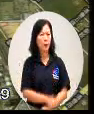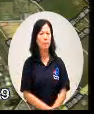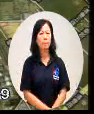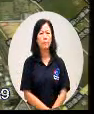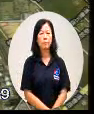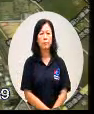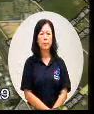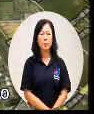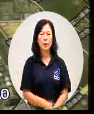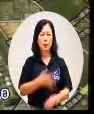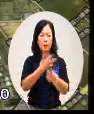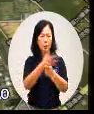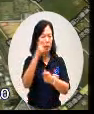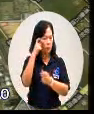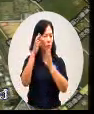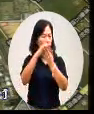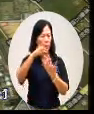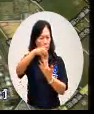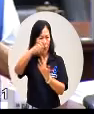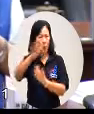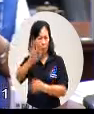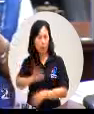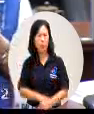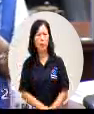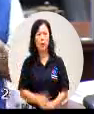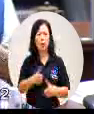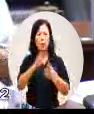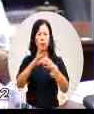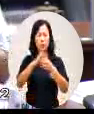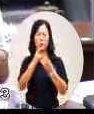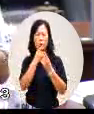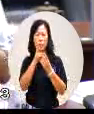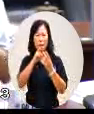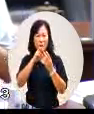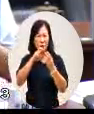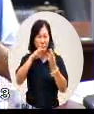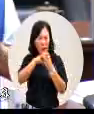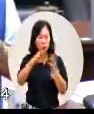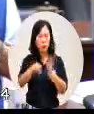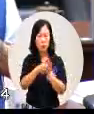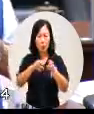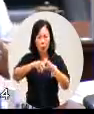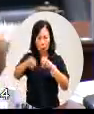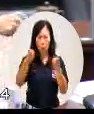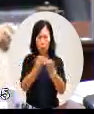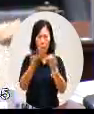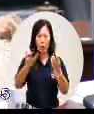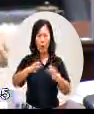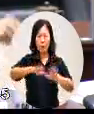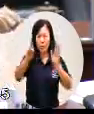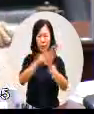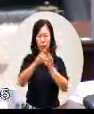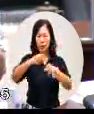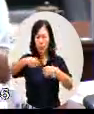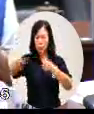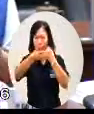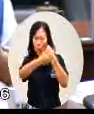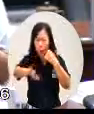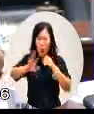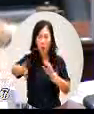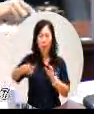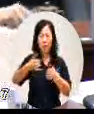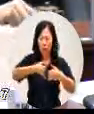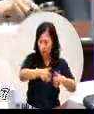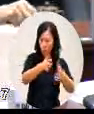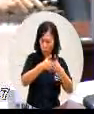以很给你一个很好的选址，办公干啦，在亚洲新湾区都只有发展到海边而已，陆地的也应该要重视一